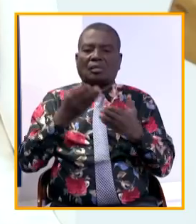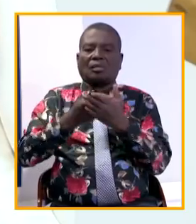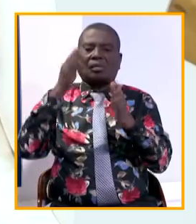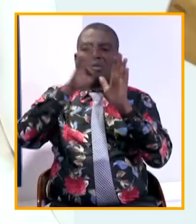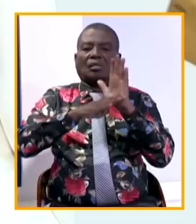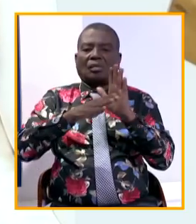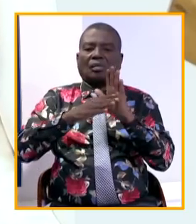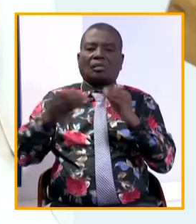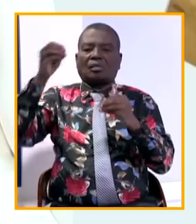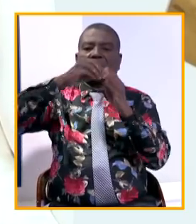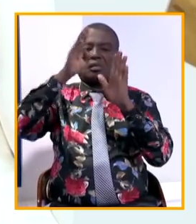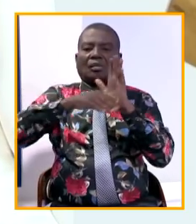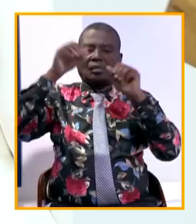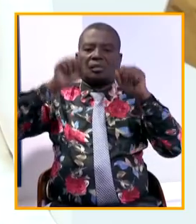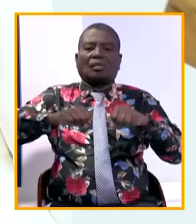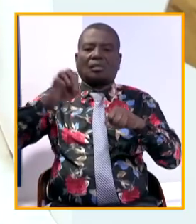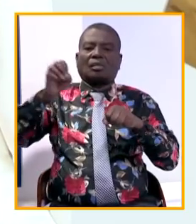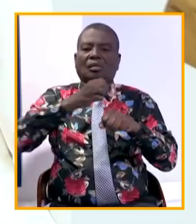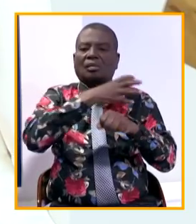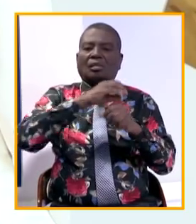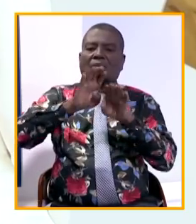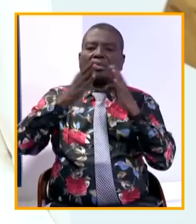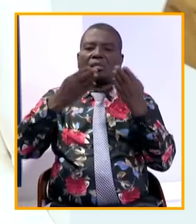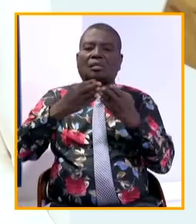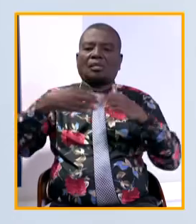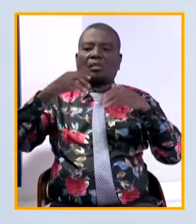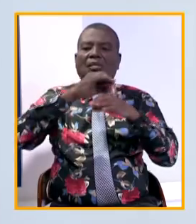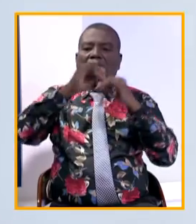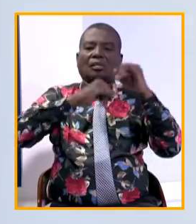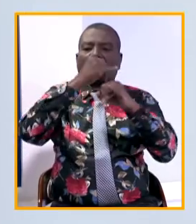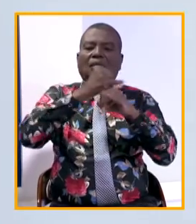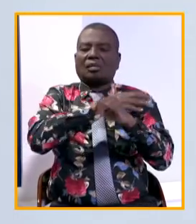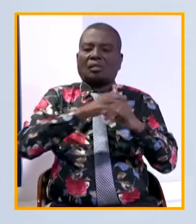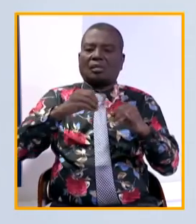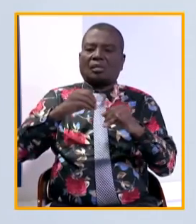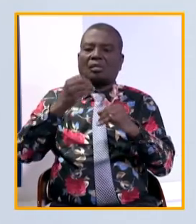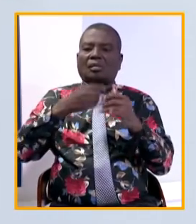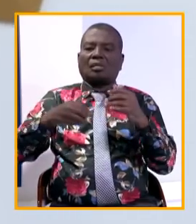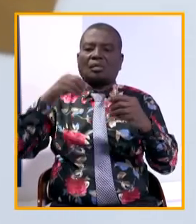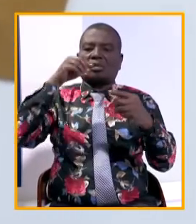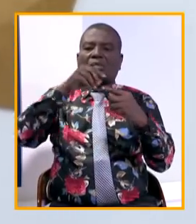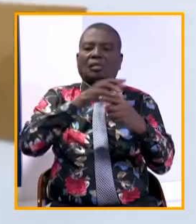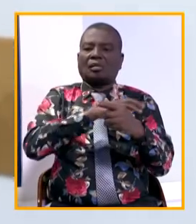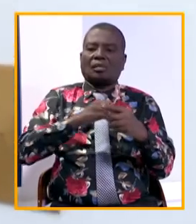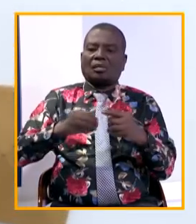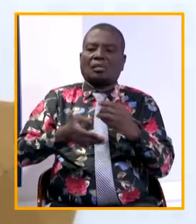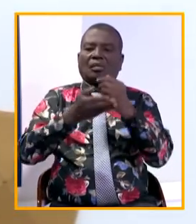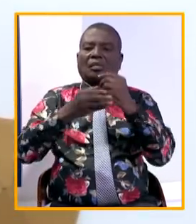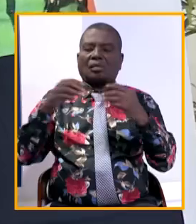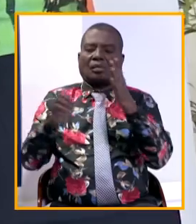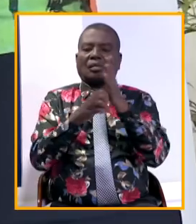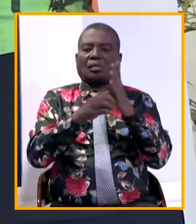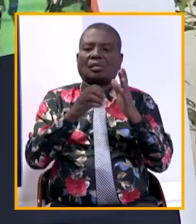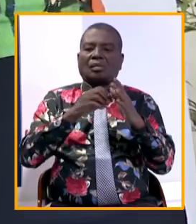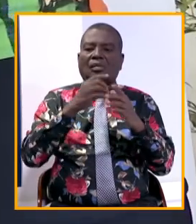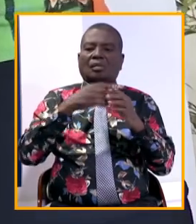financement, renforcement de capacités et ouverture à des marchés internationaux. À leur talent, se joint dorénavant un accompagnement économique,